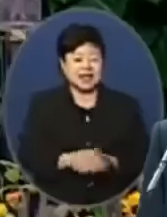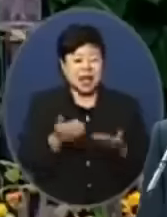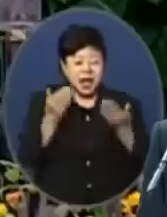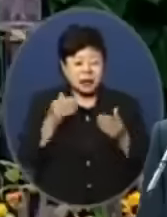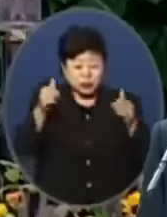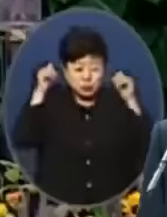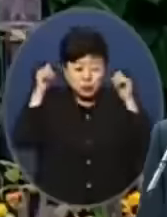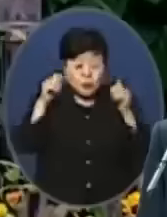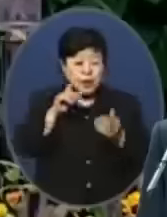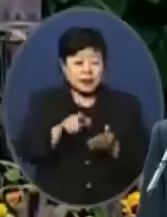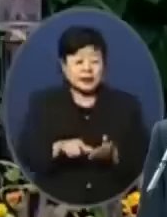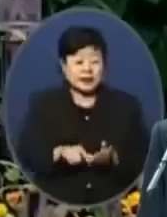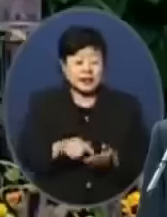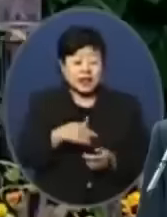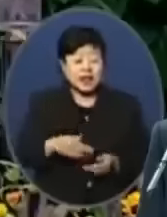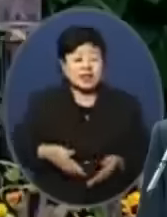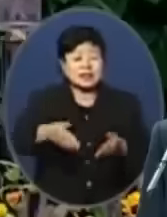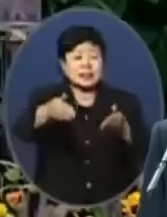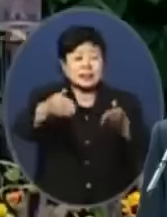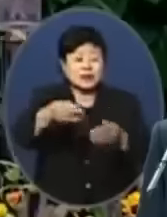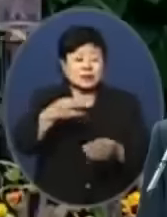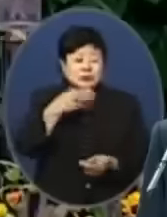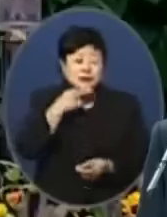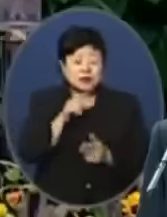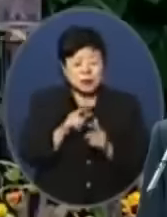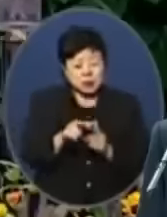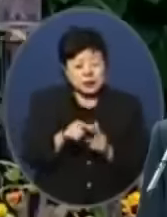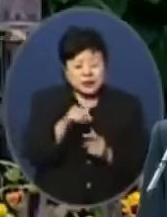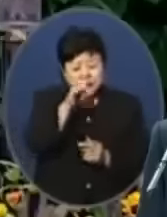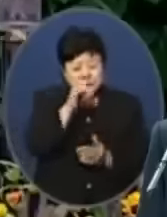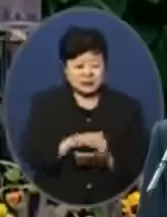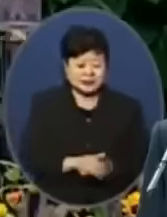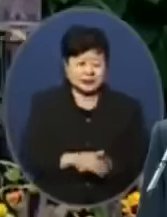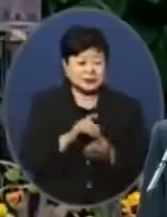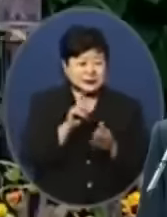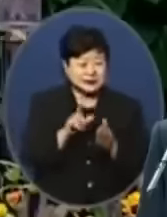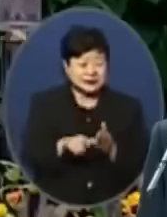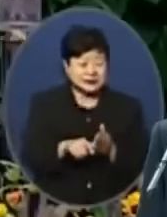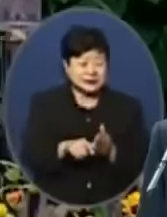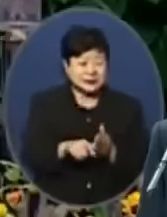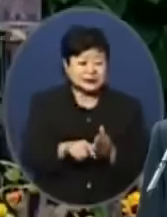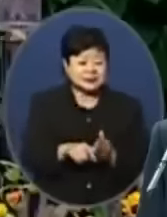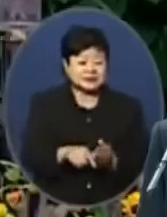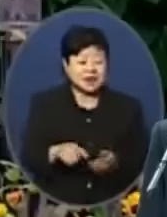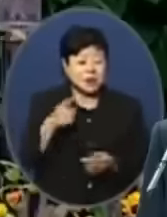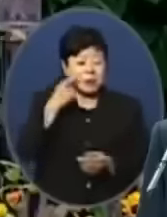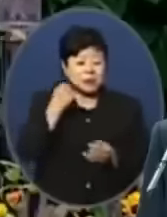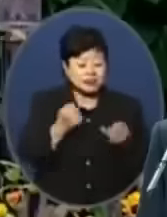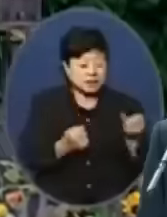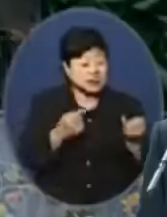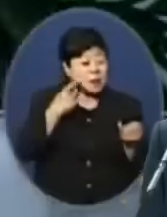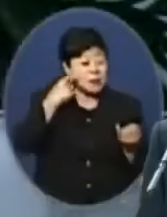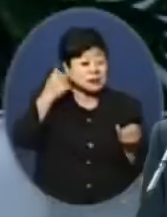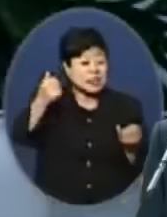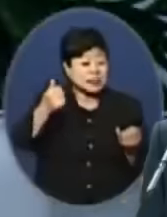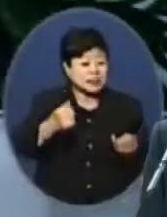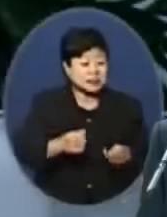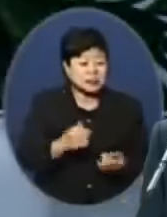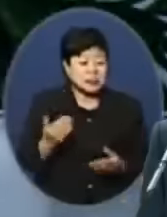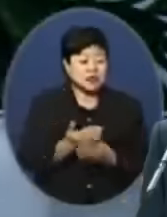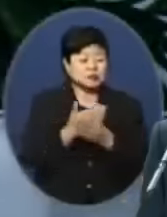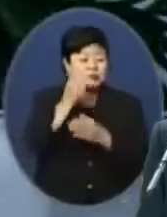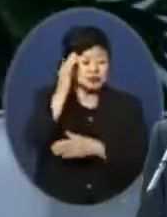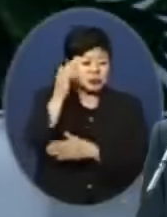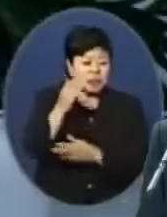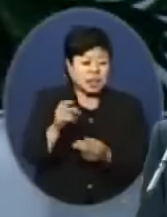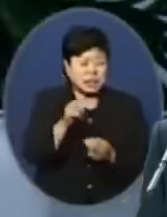학교는 졸업하는데 어디를 갈지가 없어서 고민을 하고 있었습니다. 그때 염혜경 목사라고 여자 목사인데 굉장한